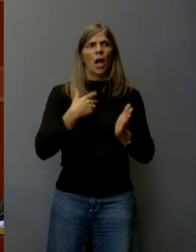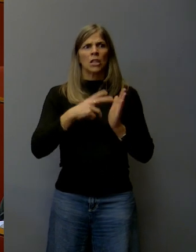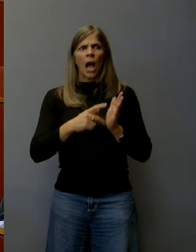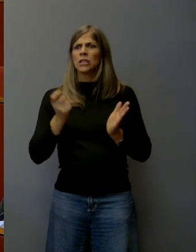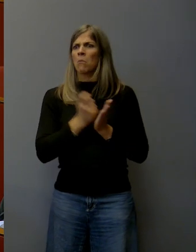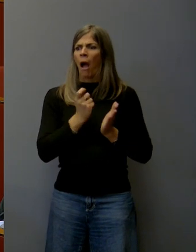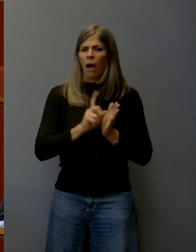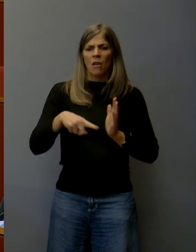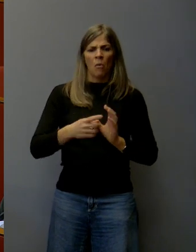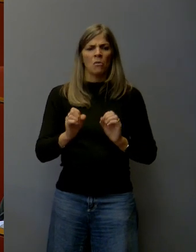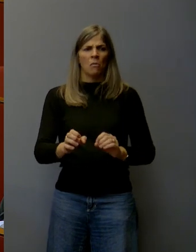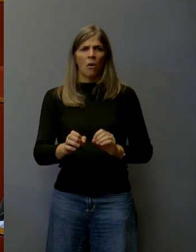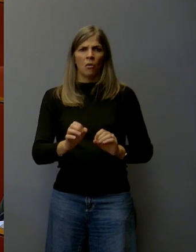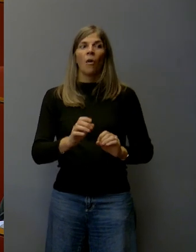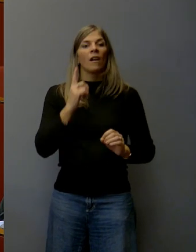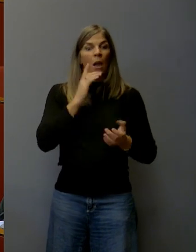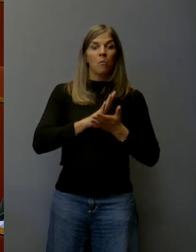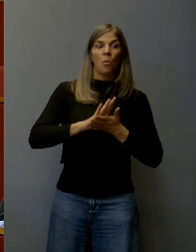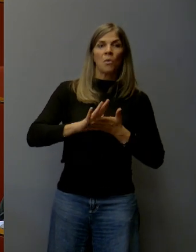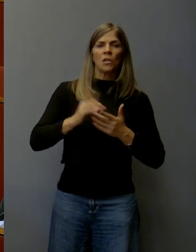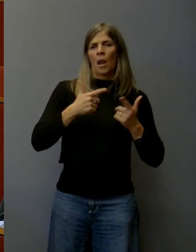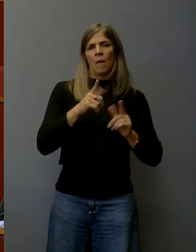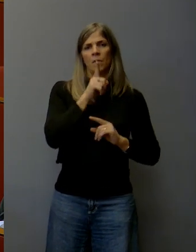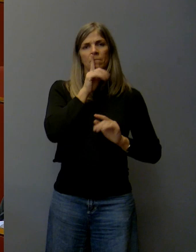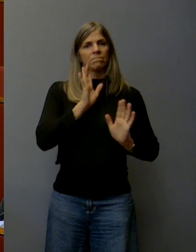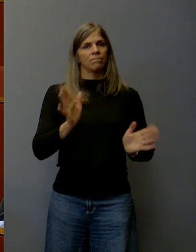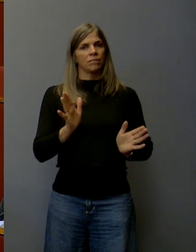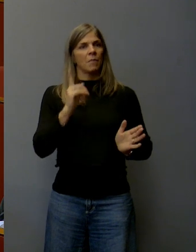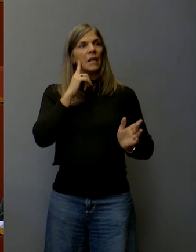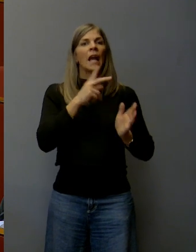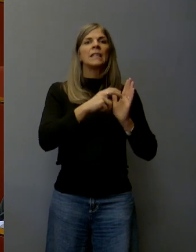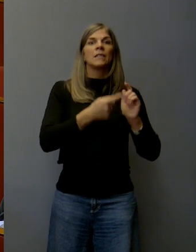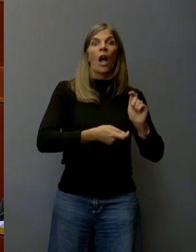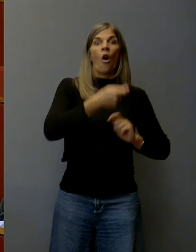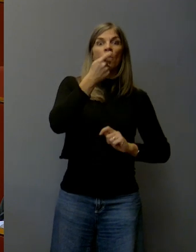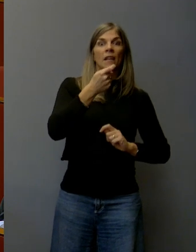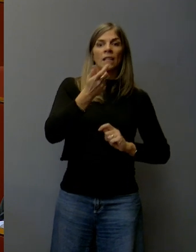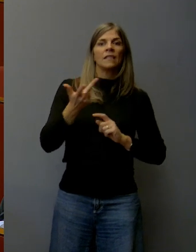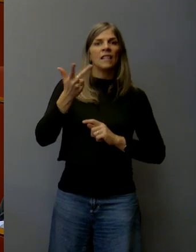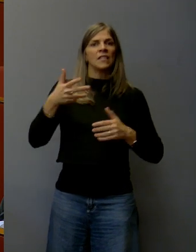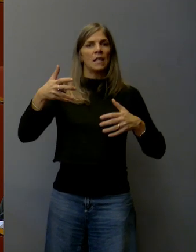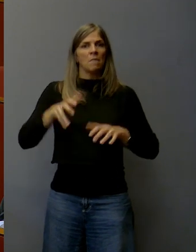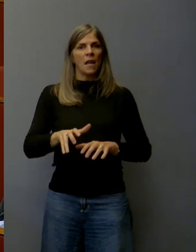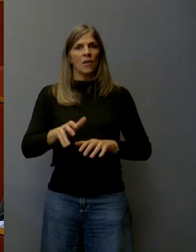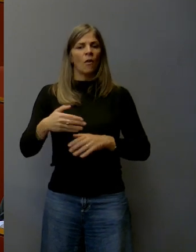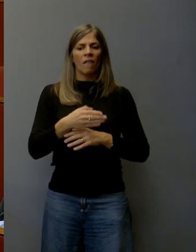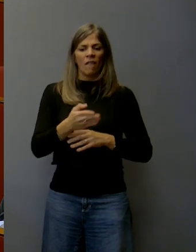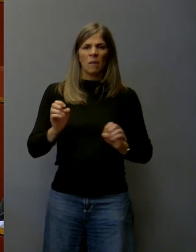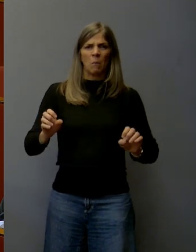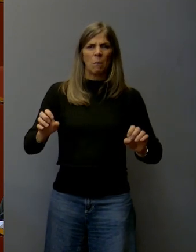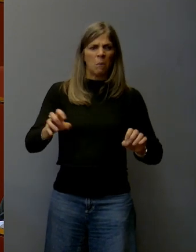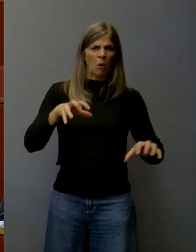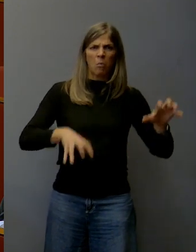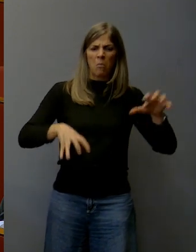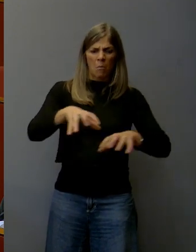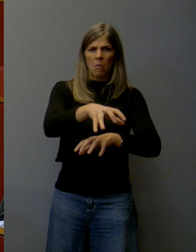perché vedono un servizio Poi aumentano le tasse i servizi diminuiscono e andiamo in giro per la strada con i frigoriferi Forse